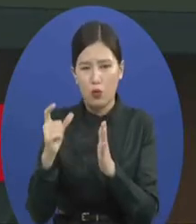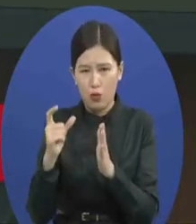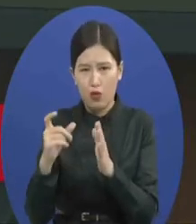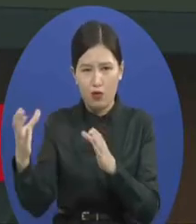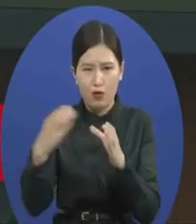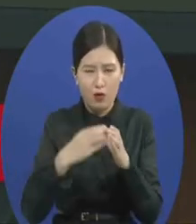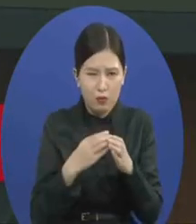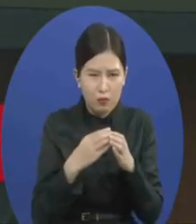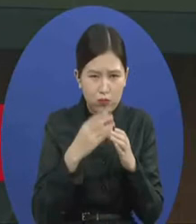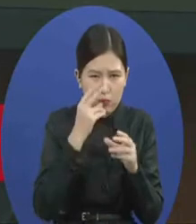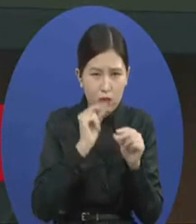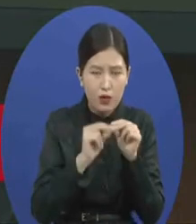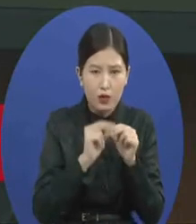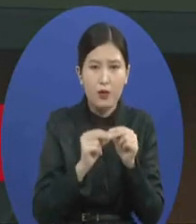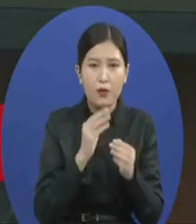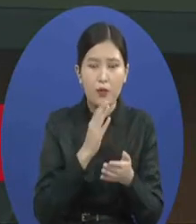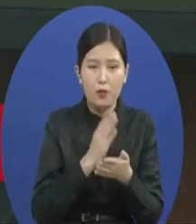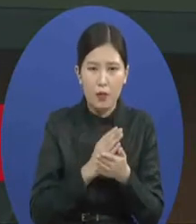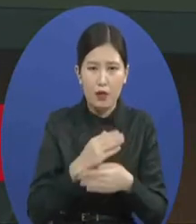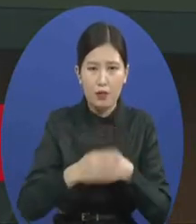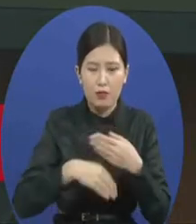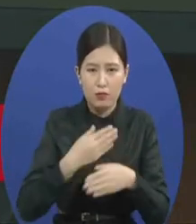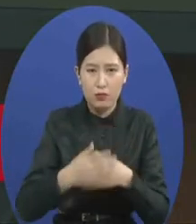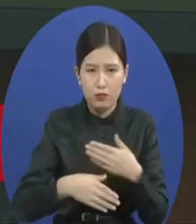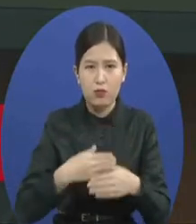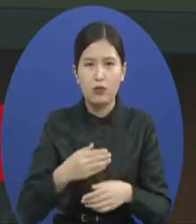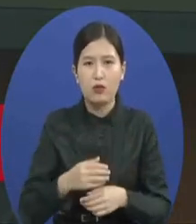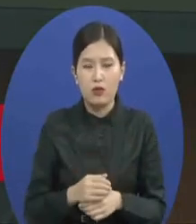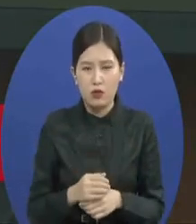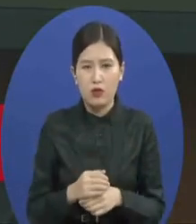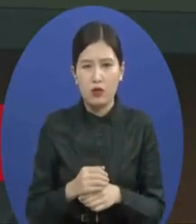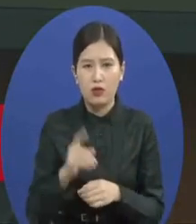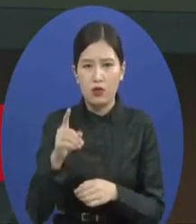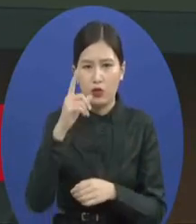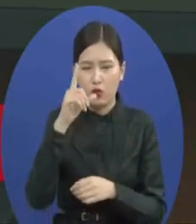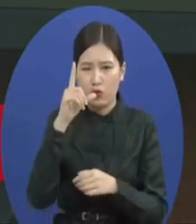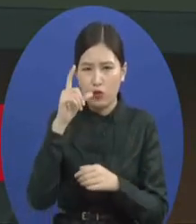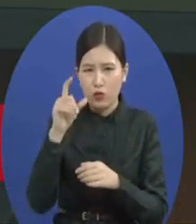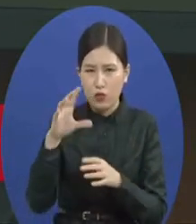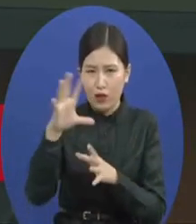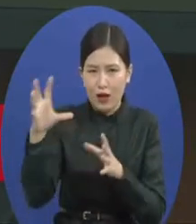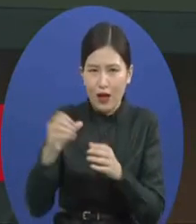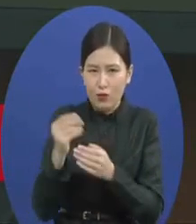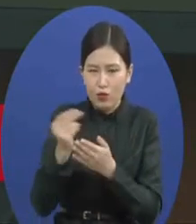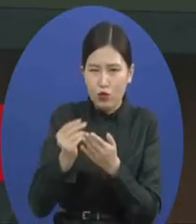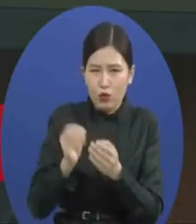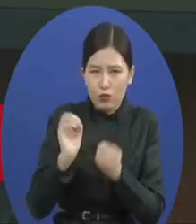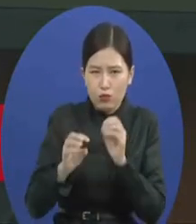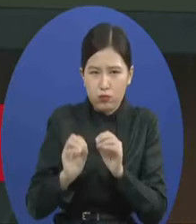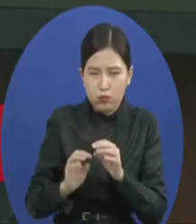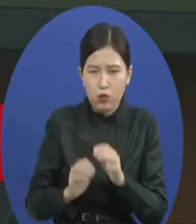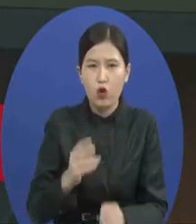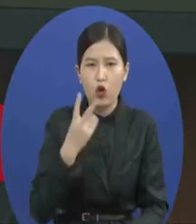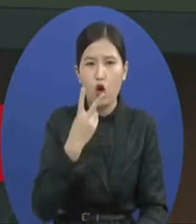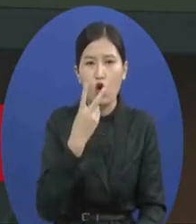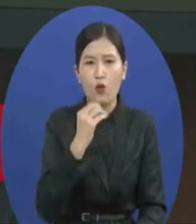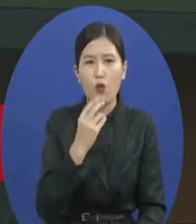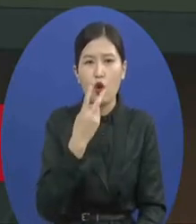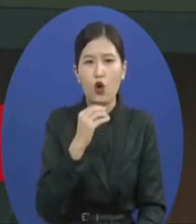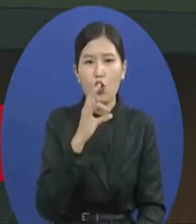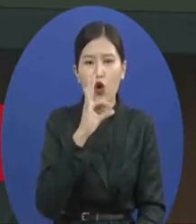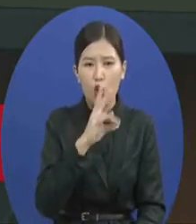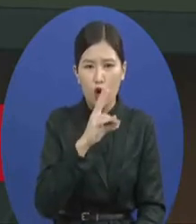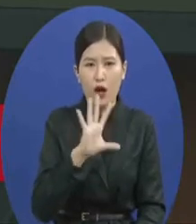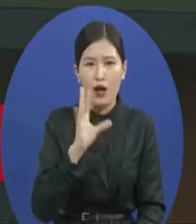авч хэрэгжүүлж байна. Халдвар тархалтын динамик буюу шалтгаант загварын тооцоололоор 2020 оны 12 дугаар